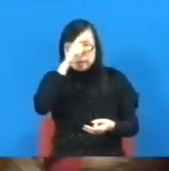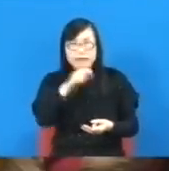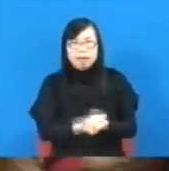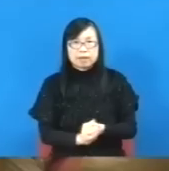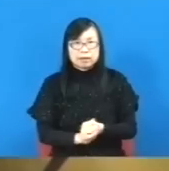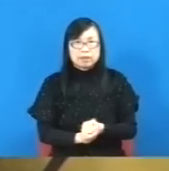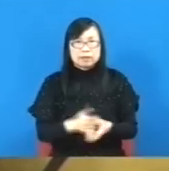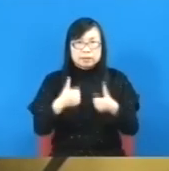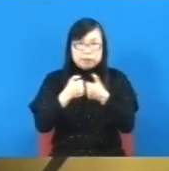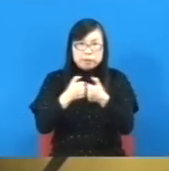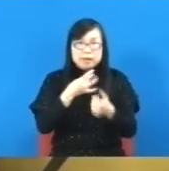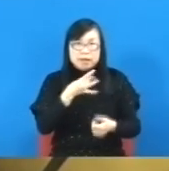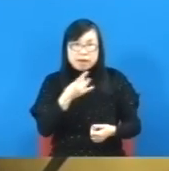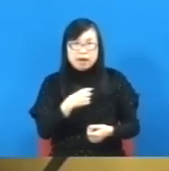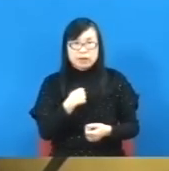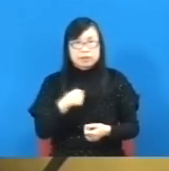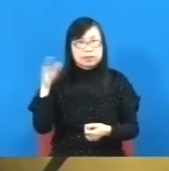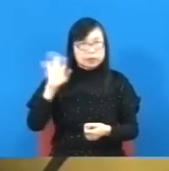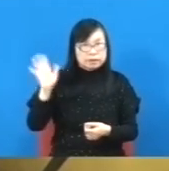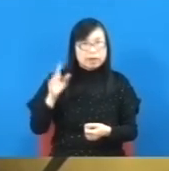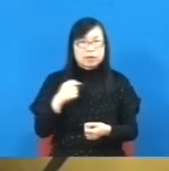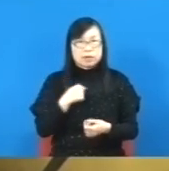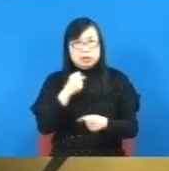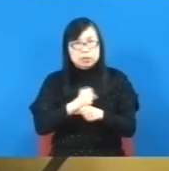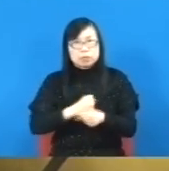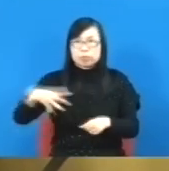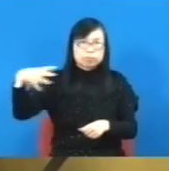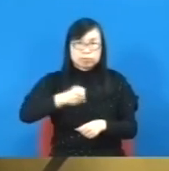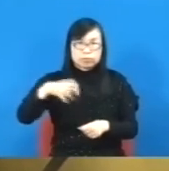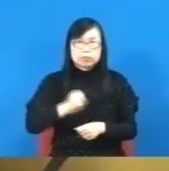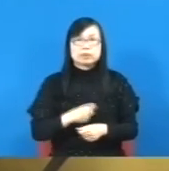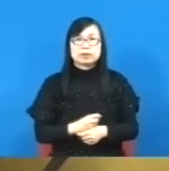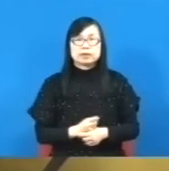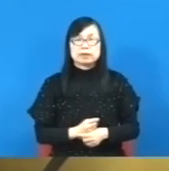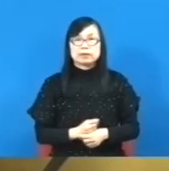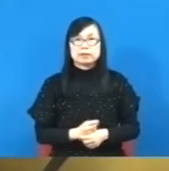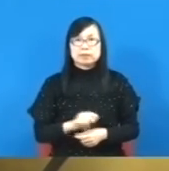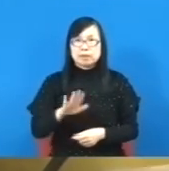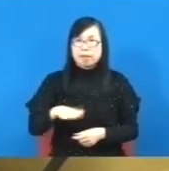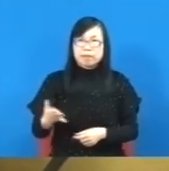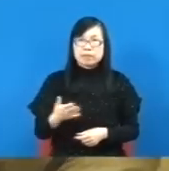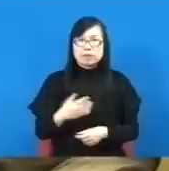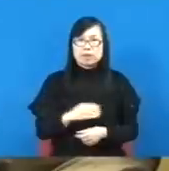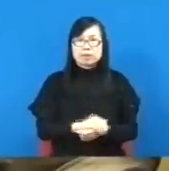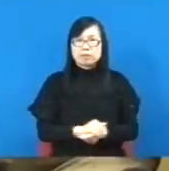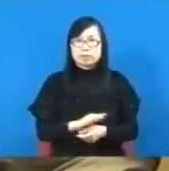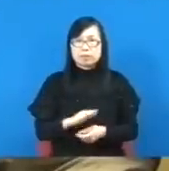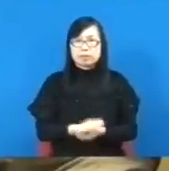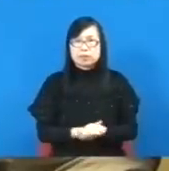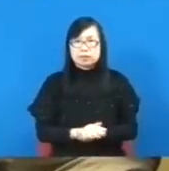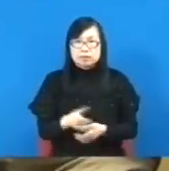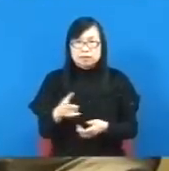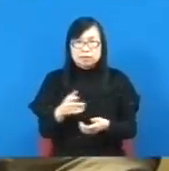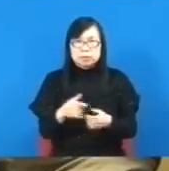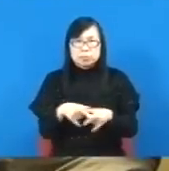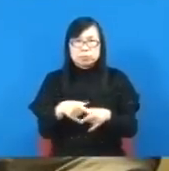未啊？我而家同你 say hello， 我做咗總理啦，我唔會忘記你嘅，咁噶嘛，哥。 但係嗱，我又調翻， 咁你又唔三唔識七台